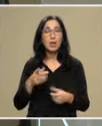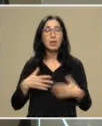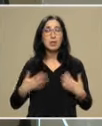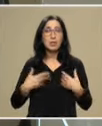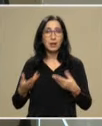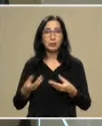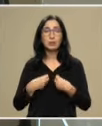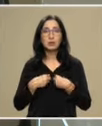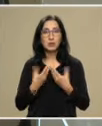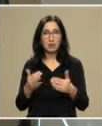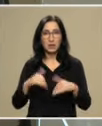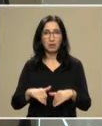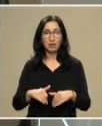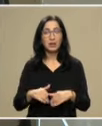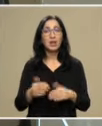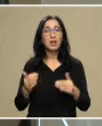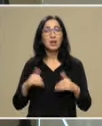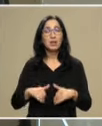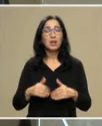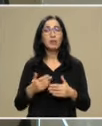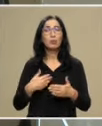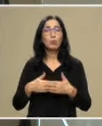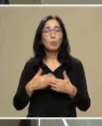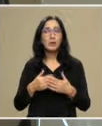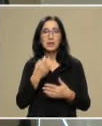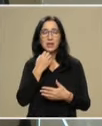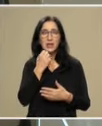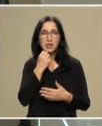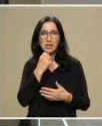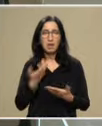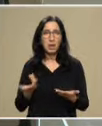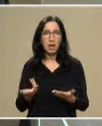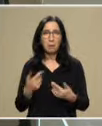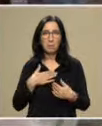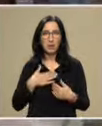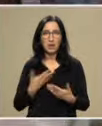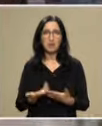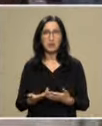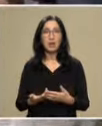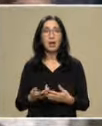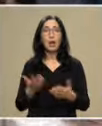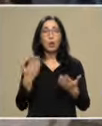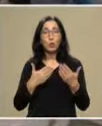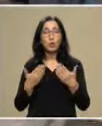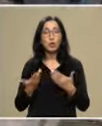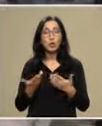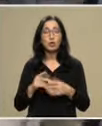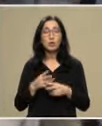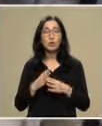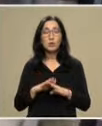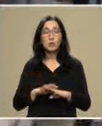се отзовават. Идват от близките села дори при нас. Училището завършва